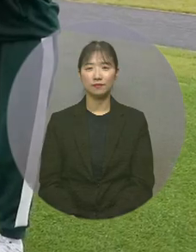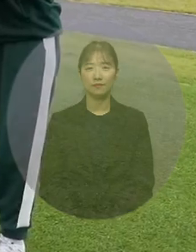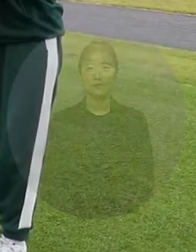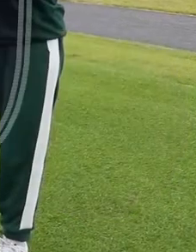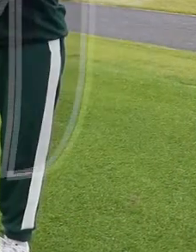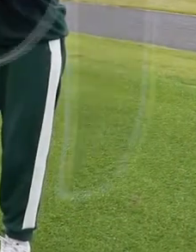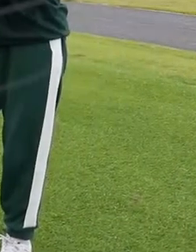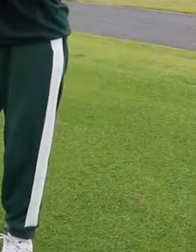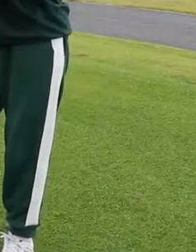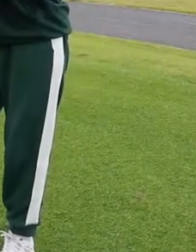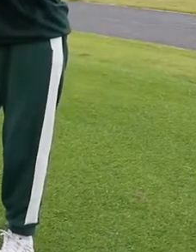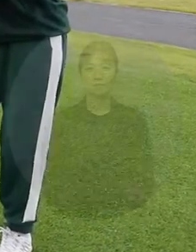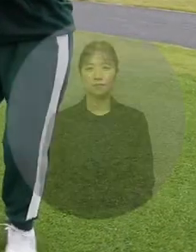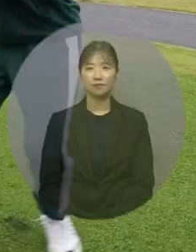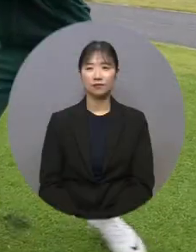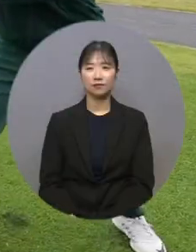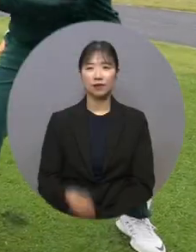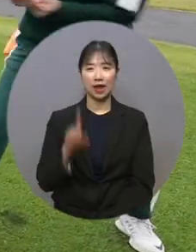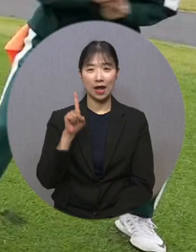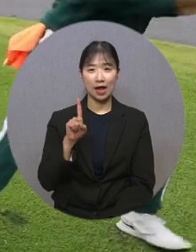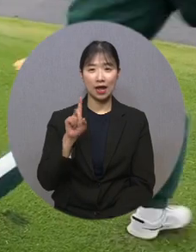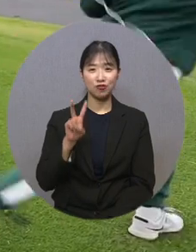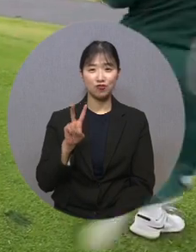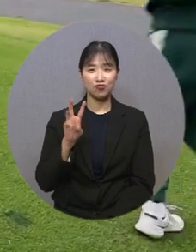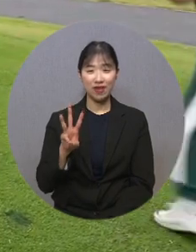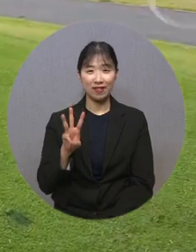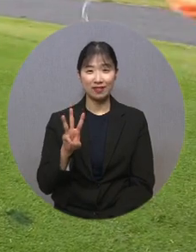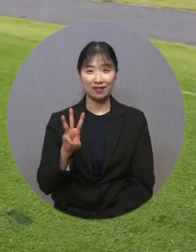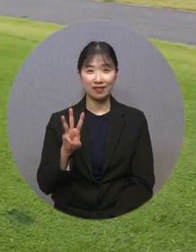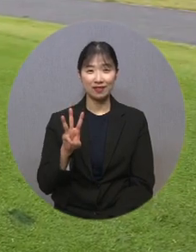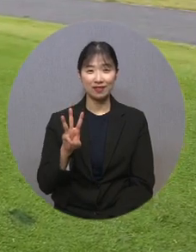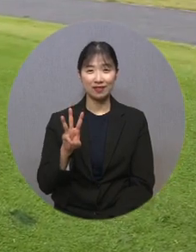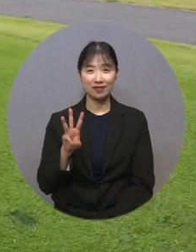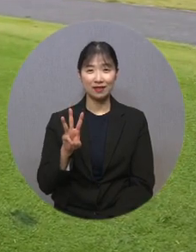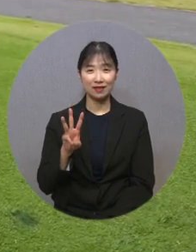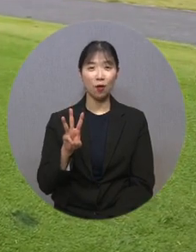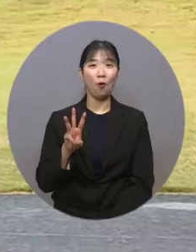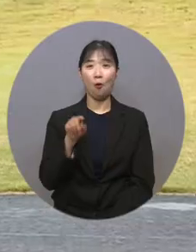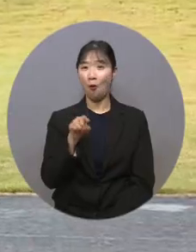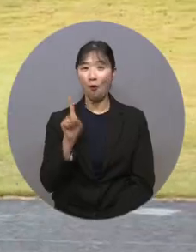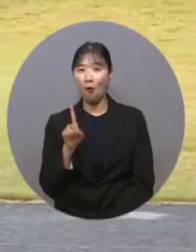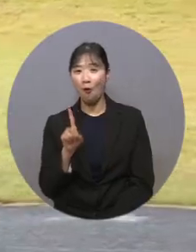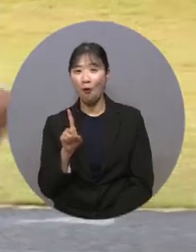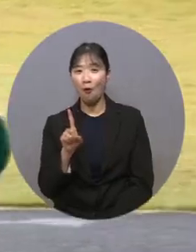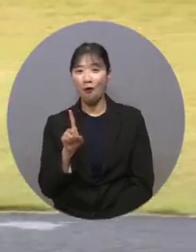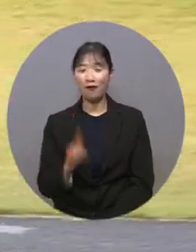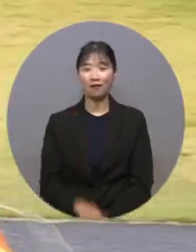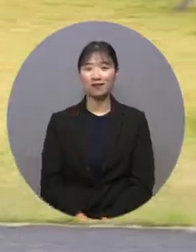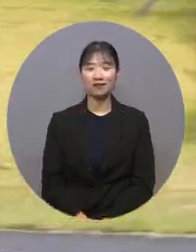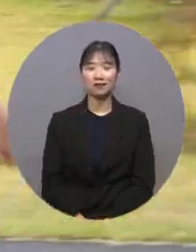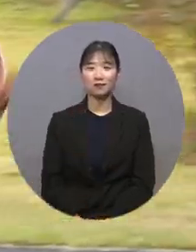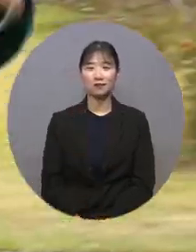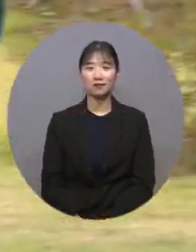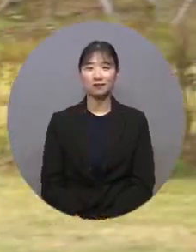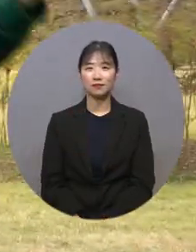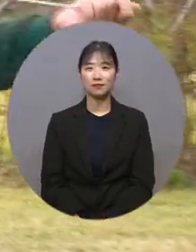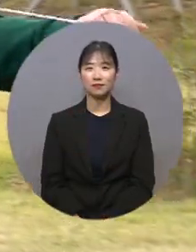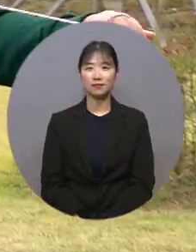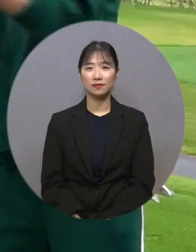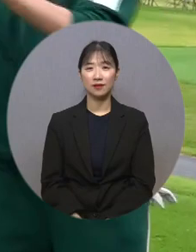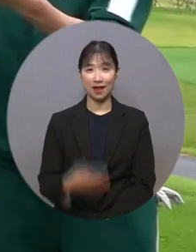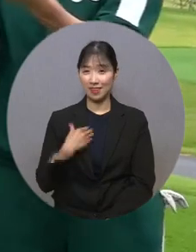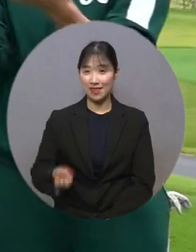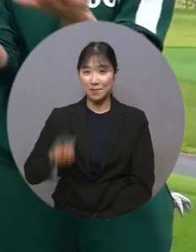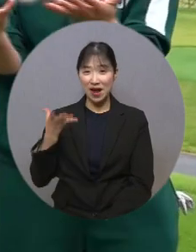하나, 둘, 셋. 오! 오! 하잖아. 오! 오!